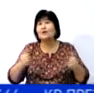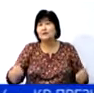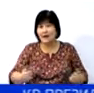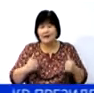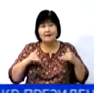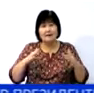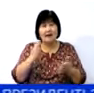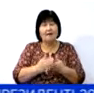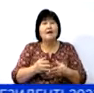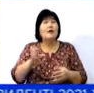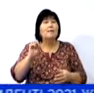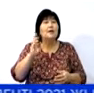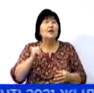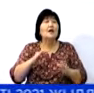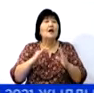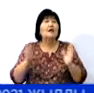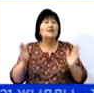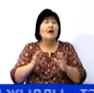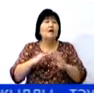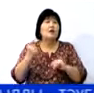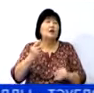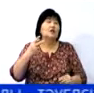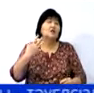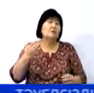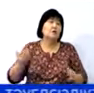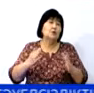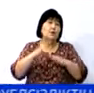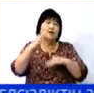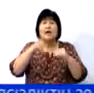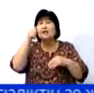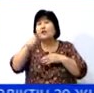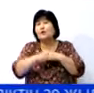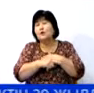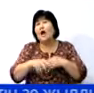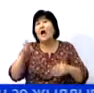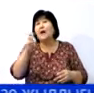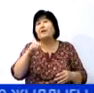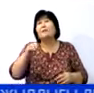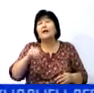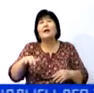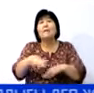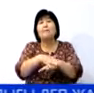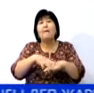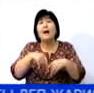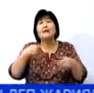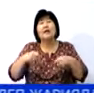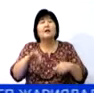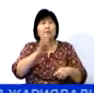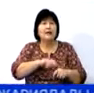екен. Береке шағын ауданында 25 тұрғын үй салынып жатса, жыл соңына дейін Әбдіманап базары пайдалануға